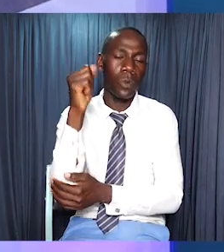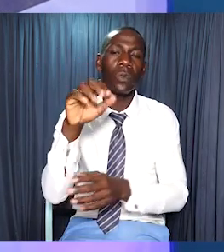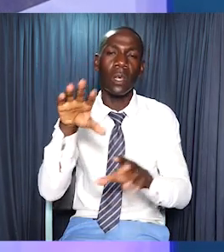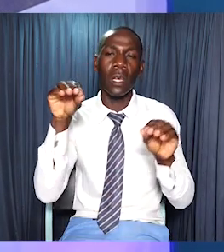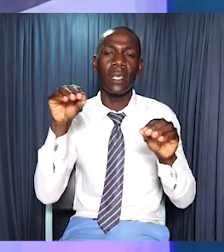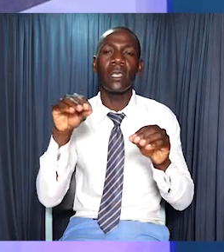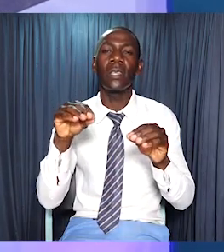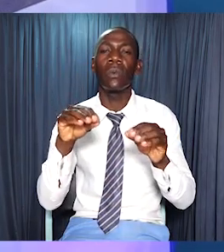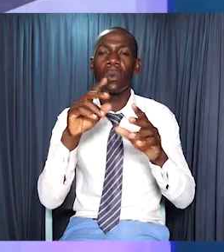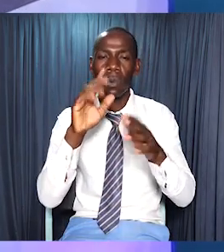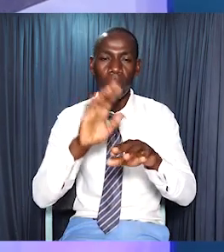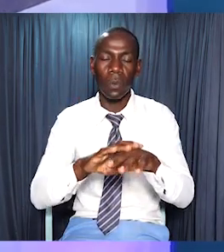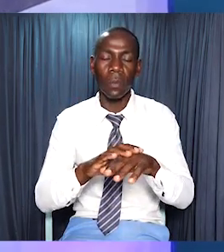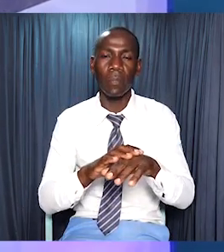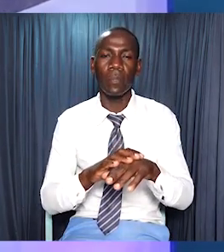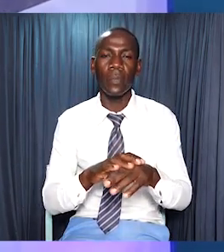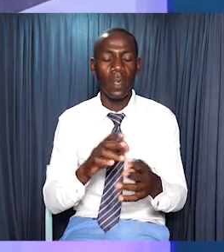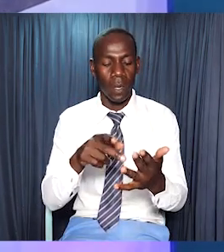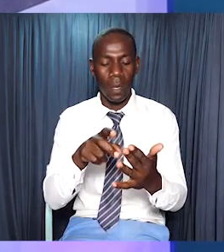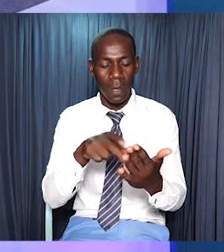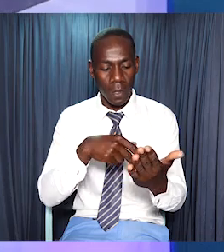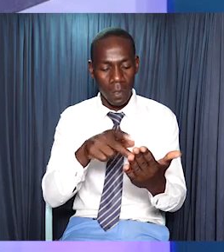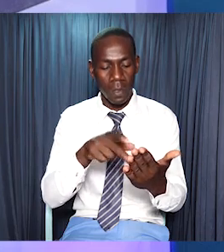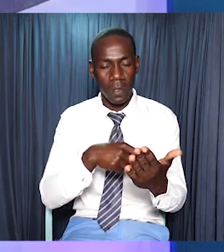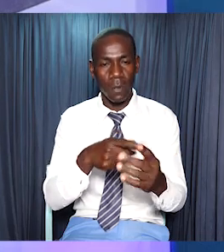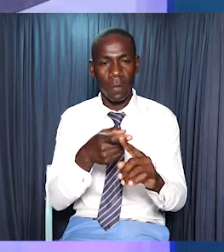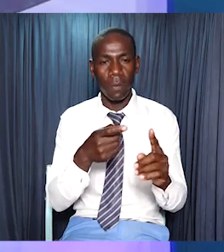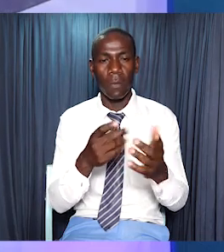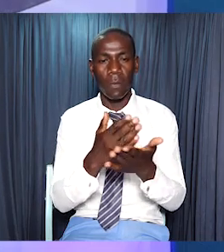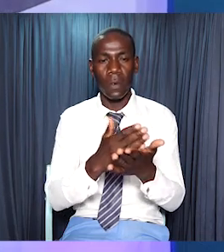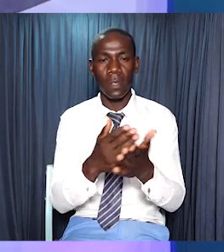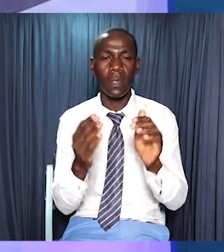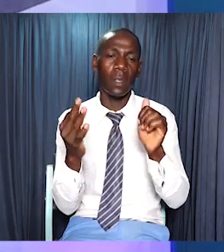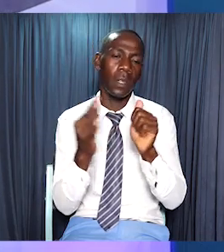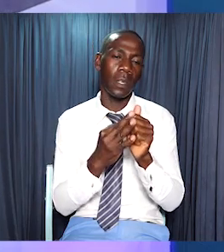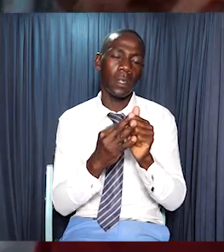father of faith Abraham for him tusome to attain. Kuanzia mstari wa 8. Read for us from verse 8.